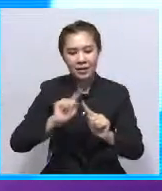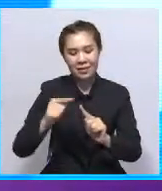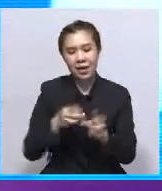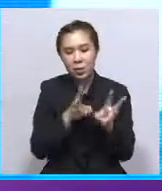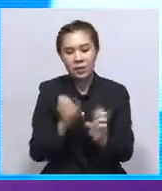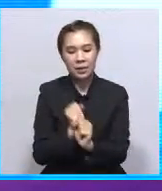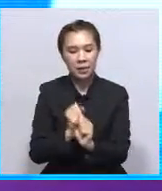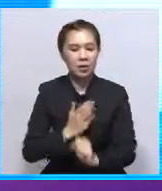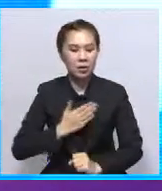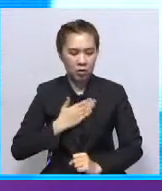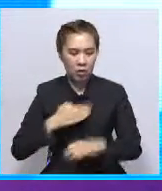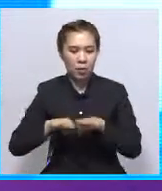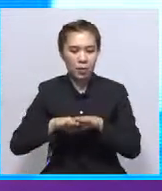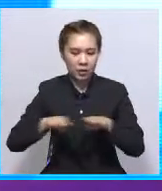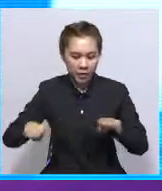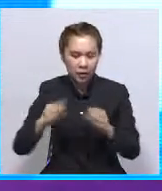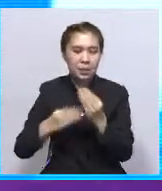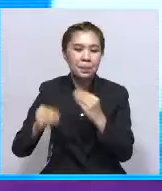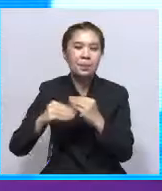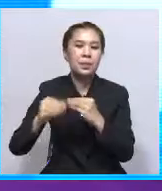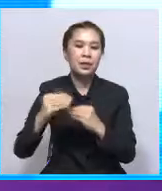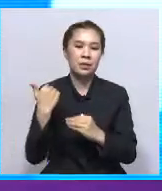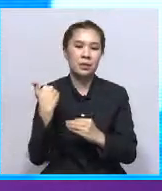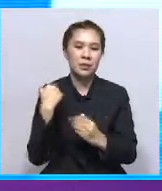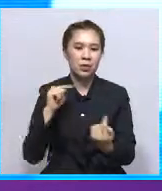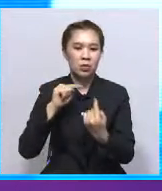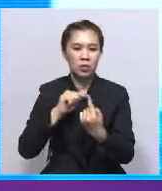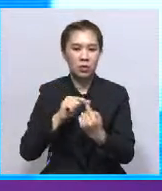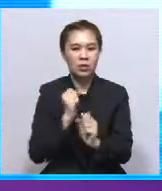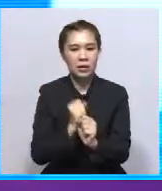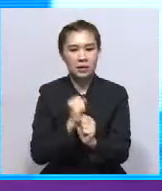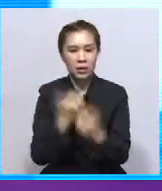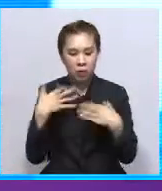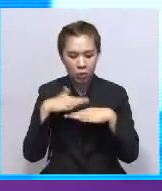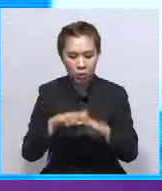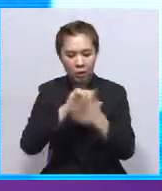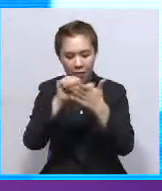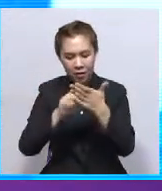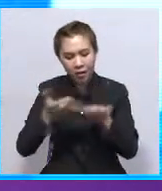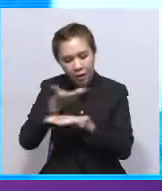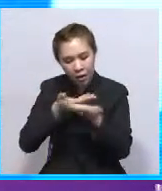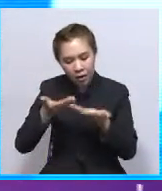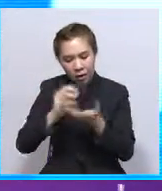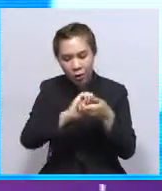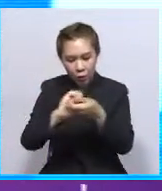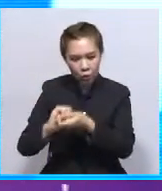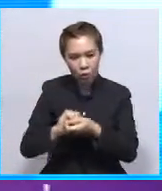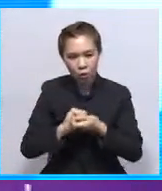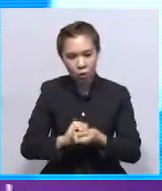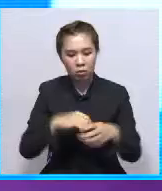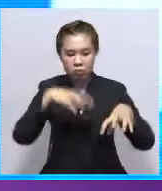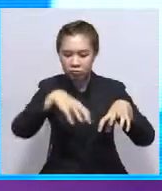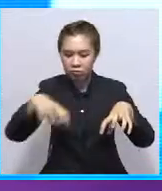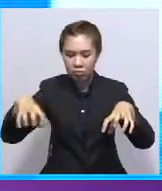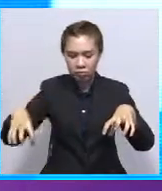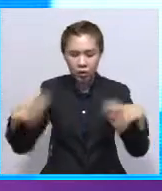ราให้มีมาตรฐานมากยิ่งขึ้นนะครับโดยจะต้องเป็นการทำงานในแง่การบูรณาการสอดประสานกันเกื้อกูลกันหลายหน่วยง